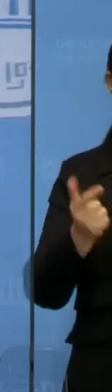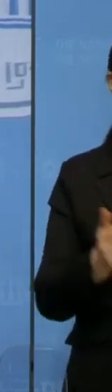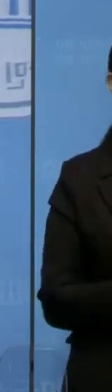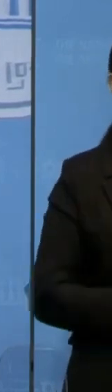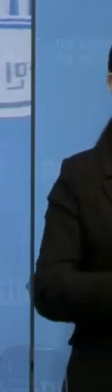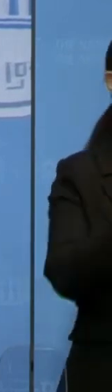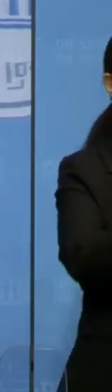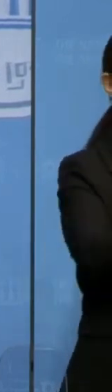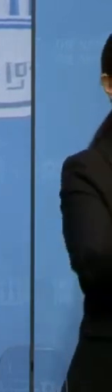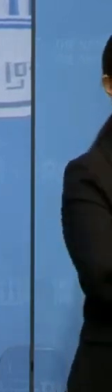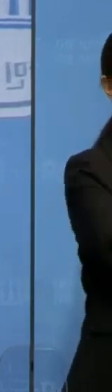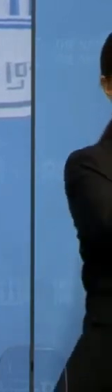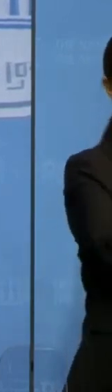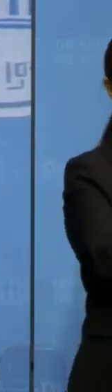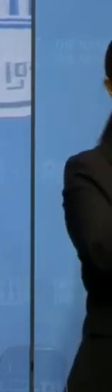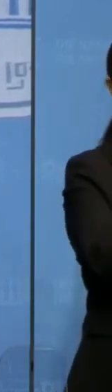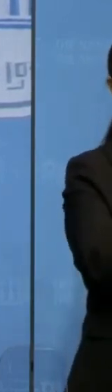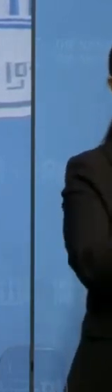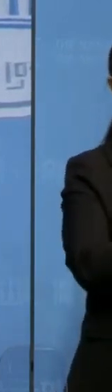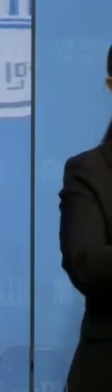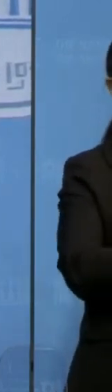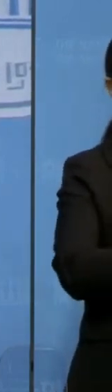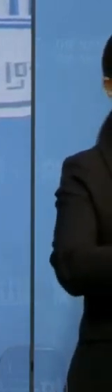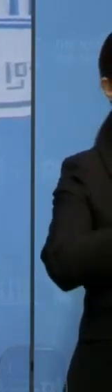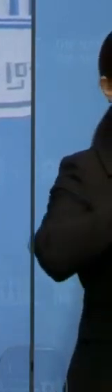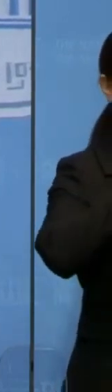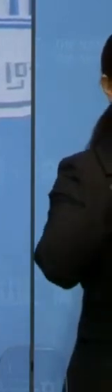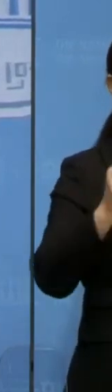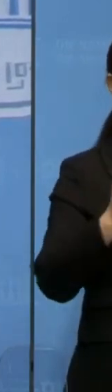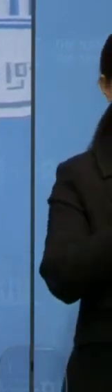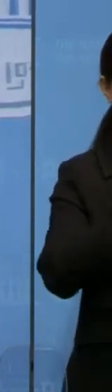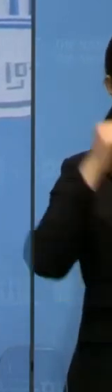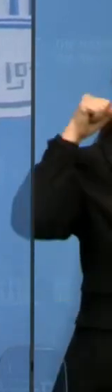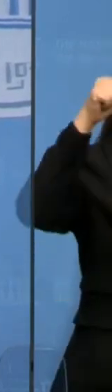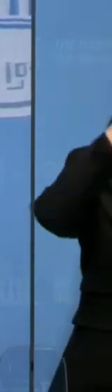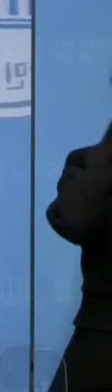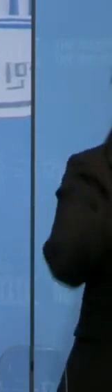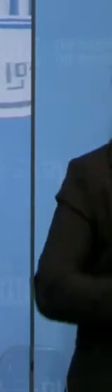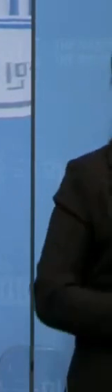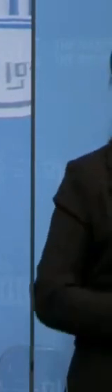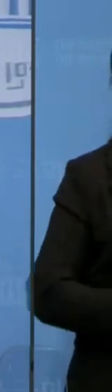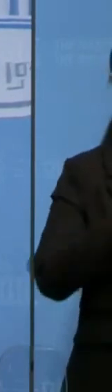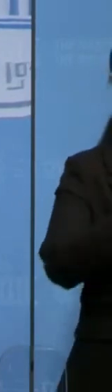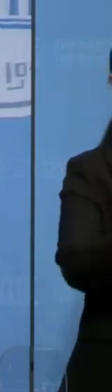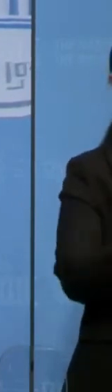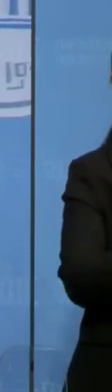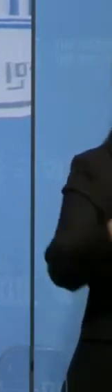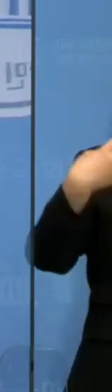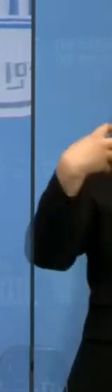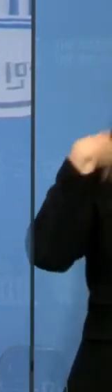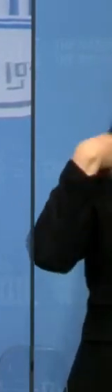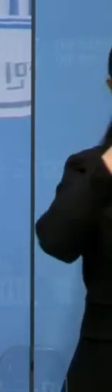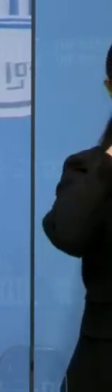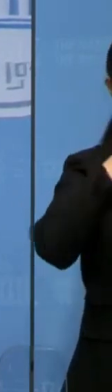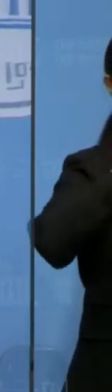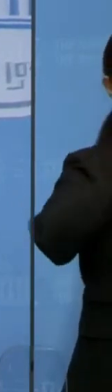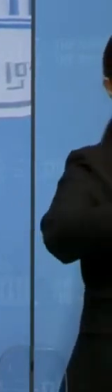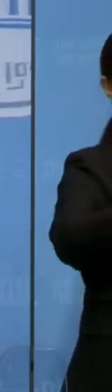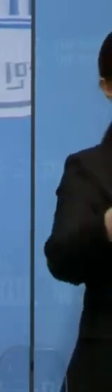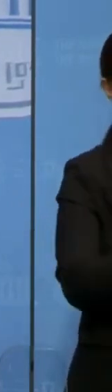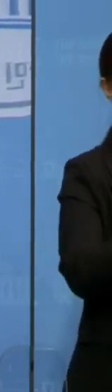당론으로 만들도록 하겠습니다 당이 중심이 되는 책임 정당정치를 구현하겠습니다